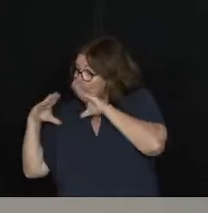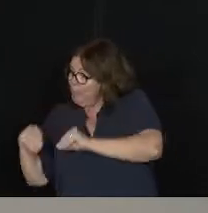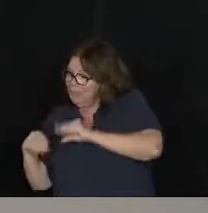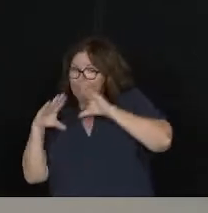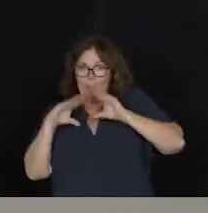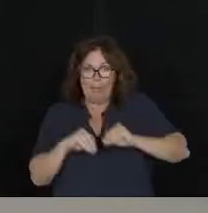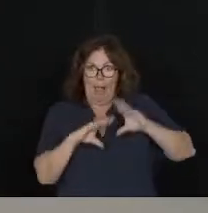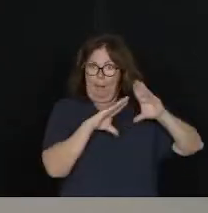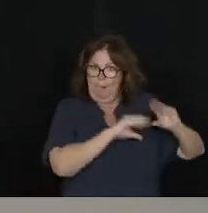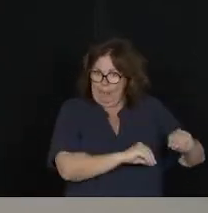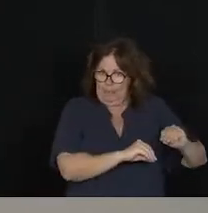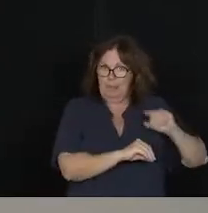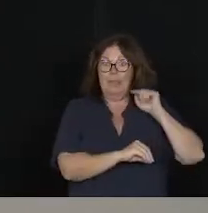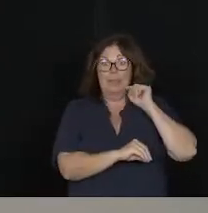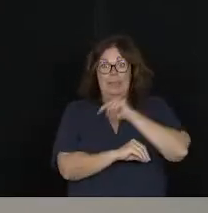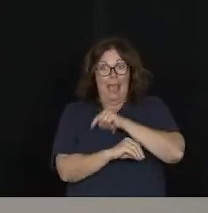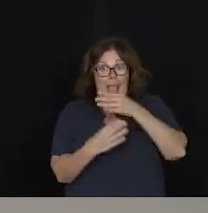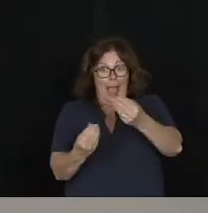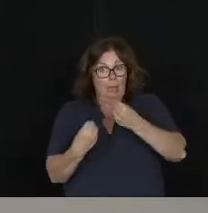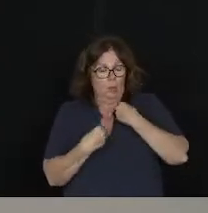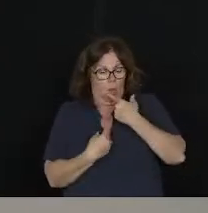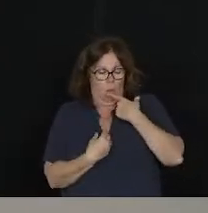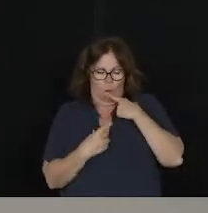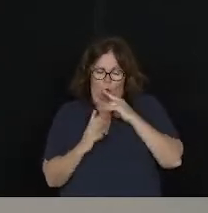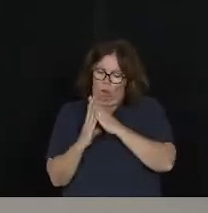rapport des militants